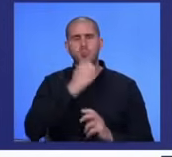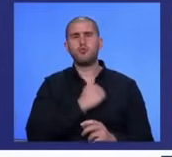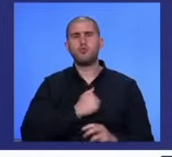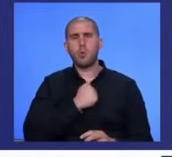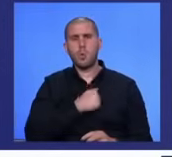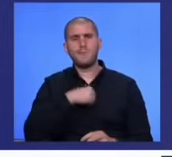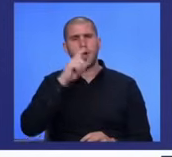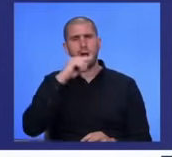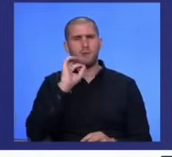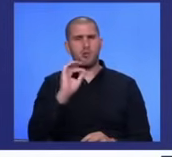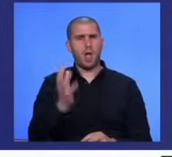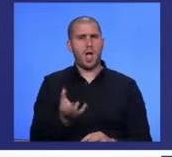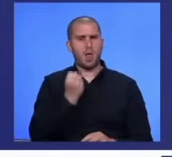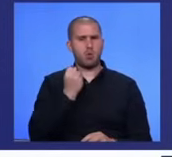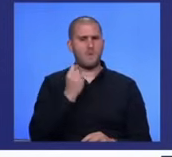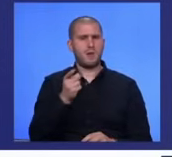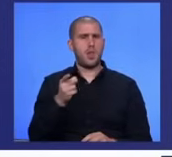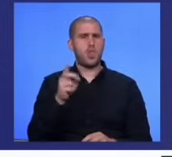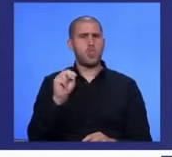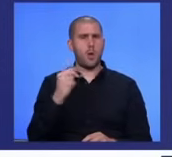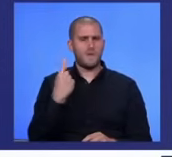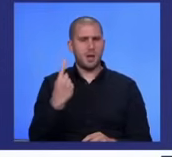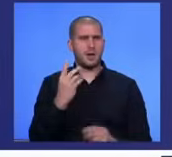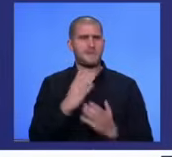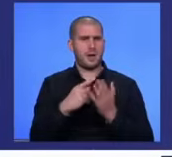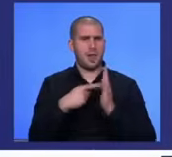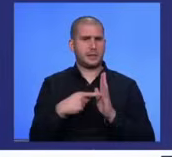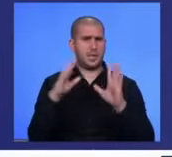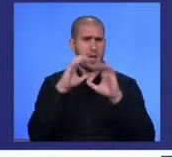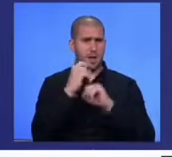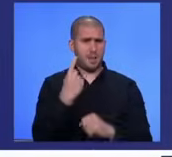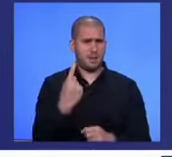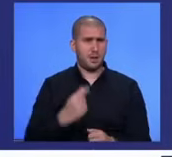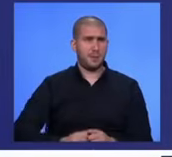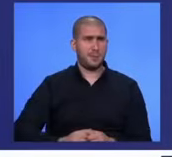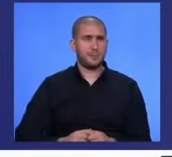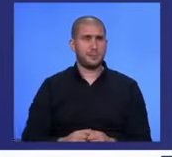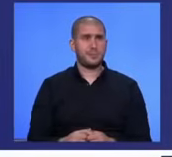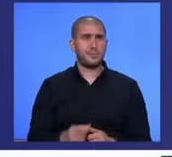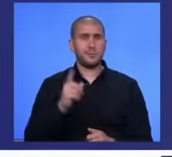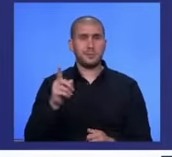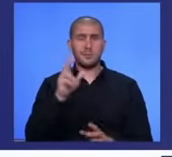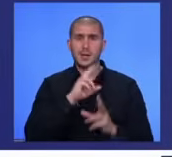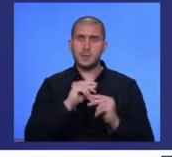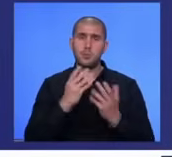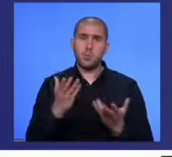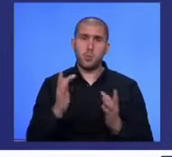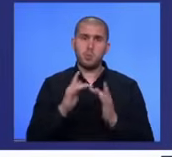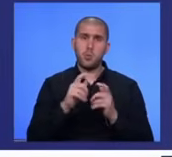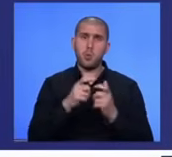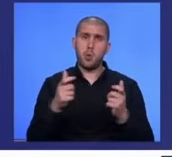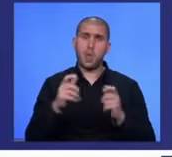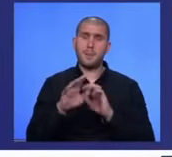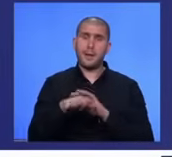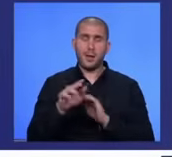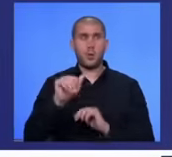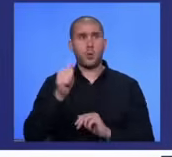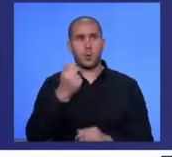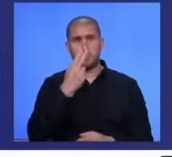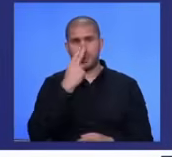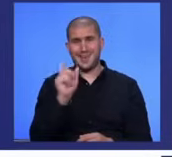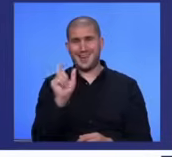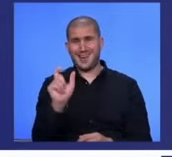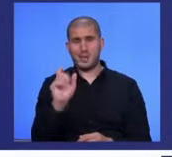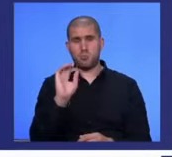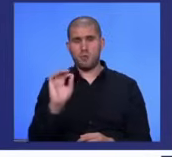ואב של חטוף מהנובה להציג את עמדתם, הם דיברו מול אולם ריק. תחילה נראה את הקטעים מדבריו